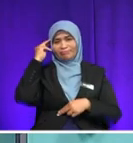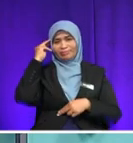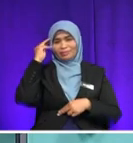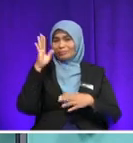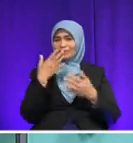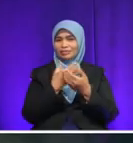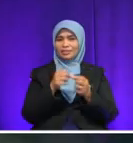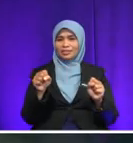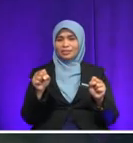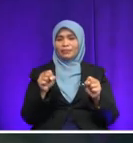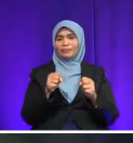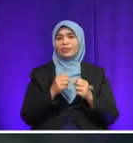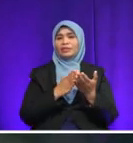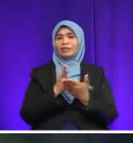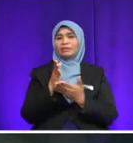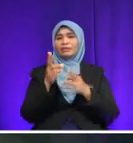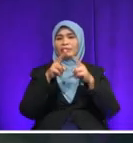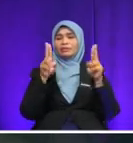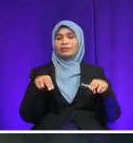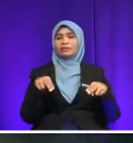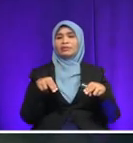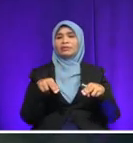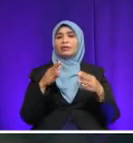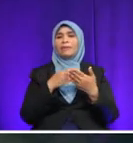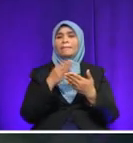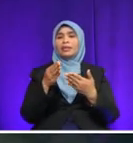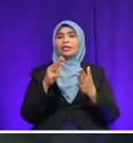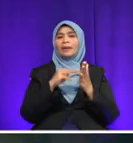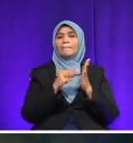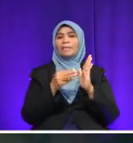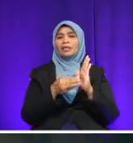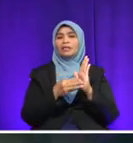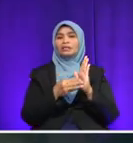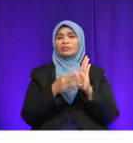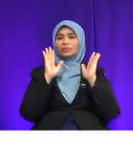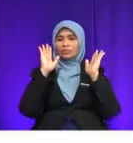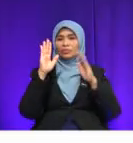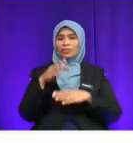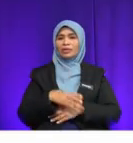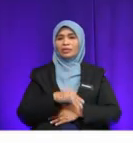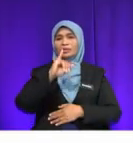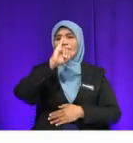Oke kita teruskan uji Minda berikan maksud salat jamak